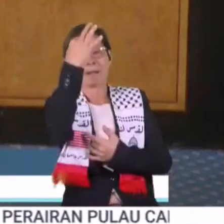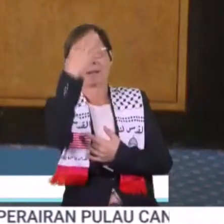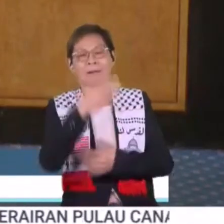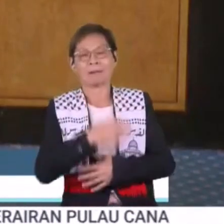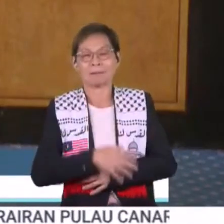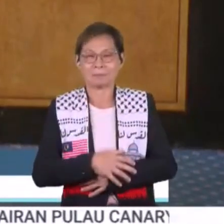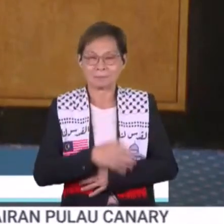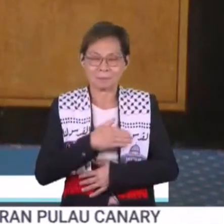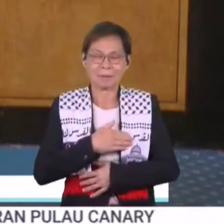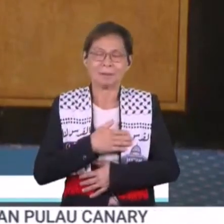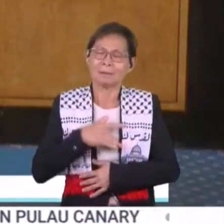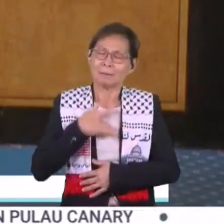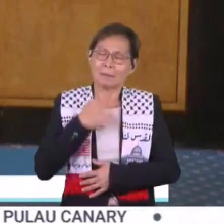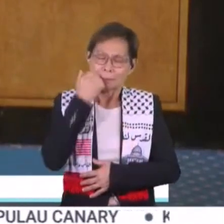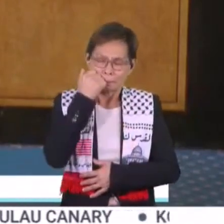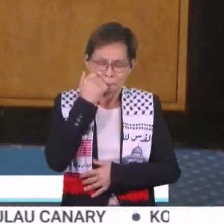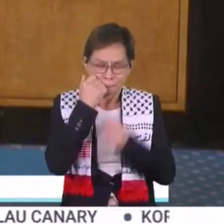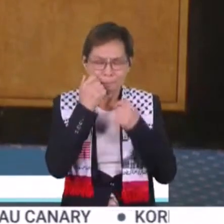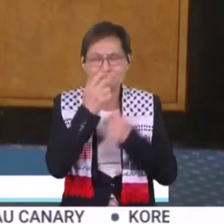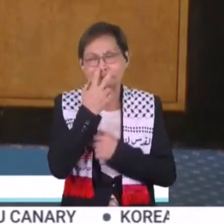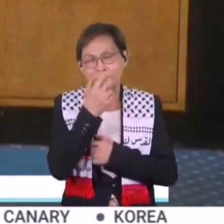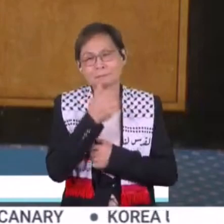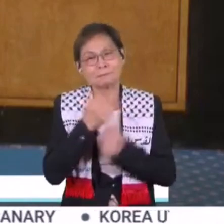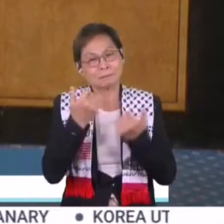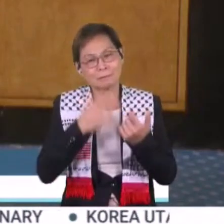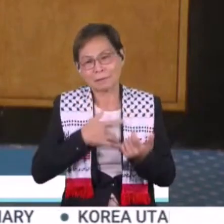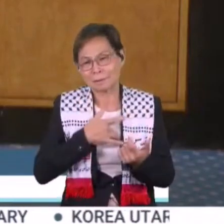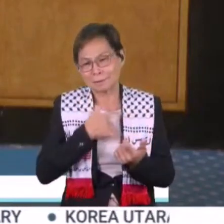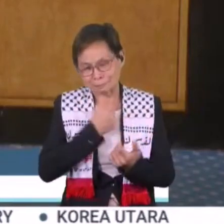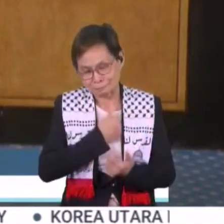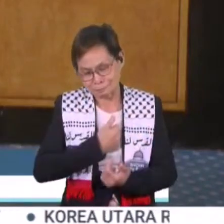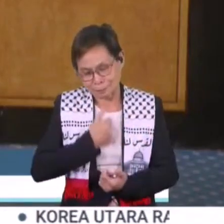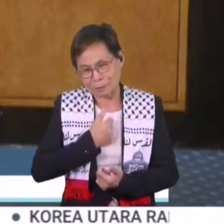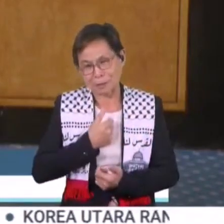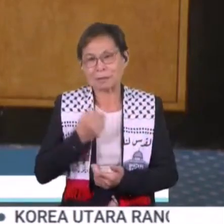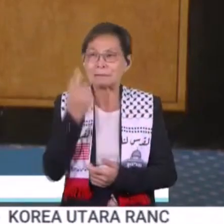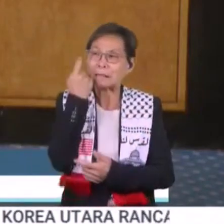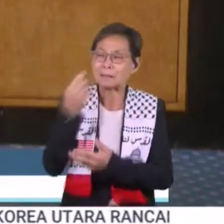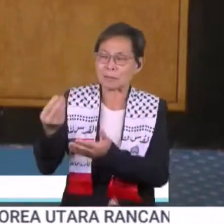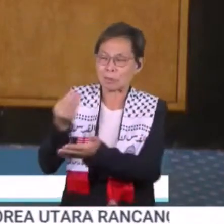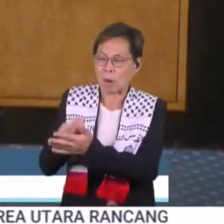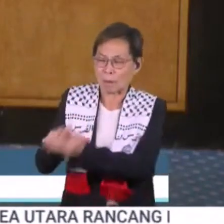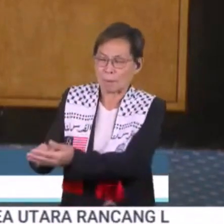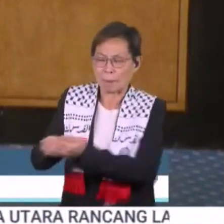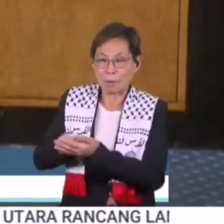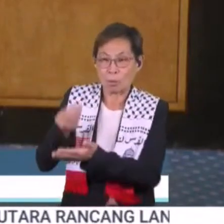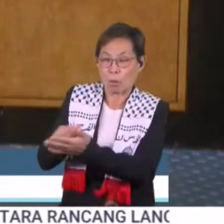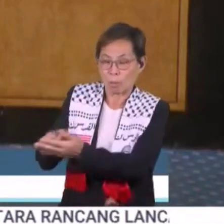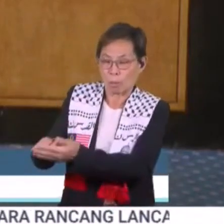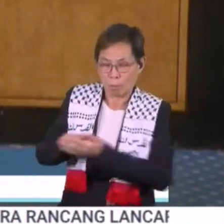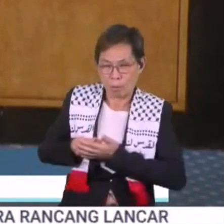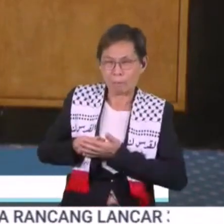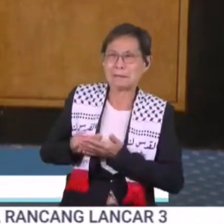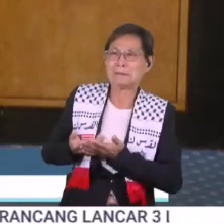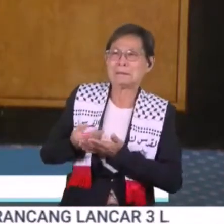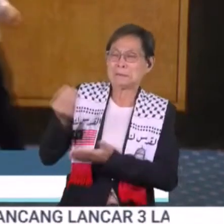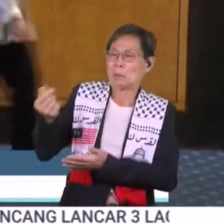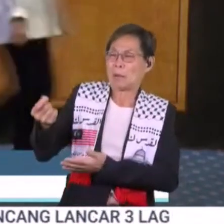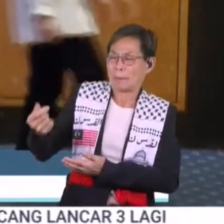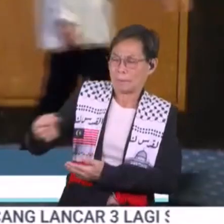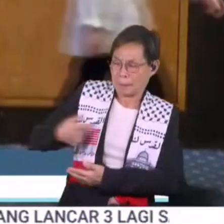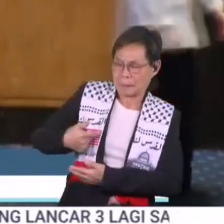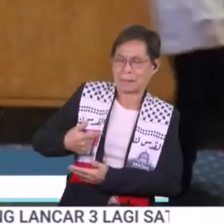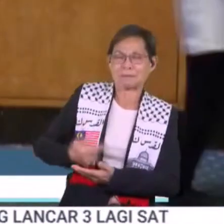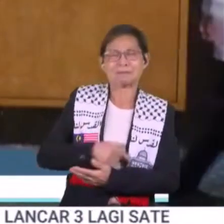macam mana, sedih sangat. Tu tadi pun bila orang bagi duit, daripada macam kita